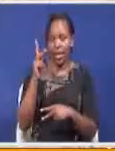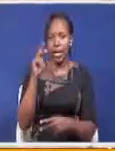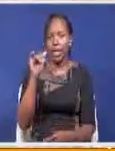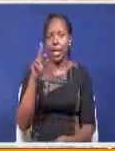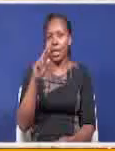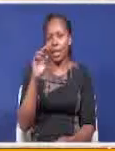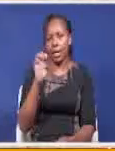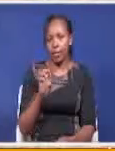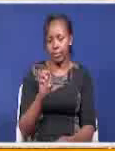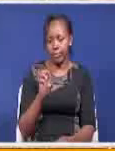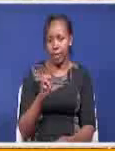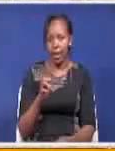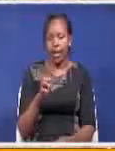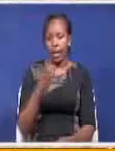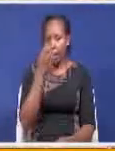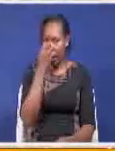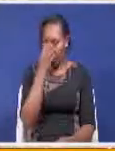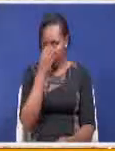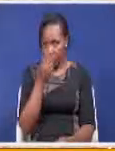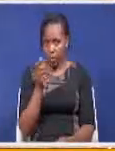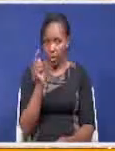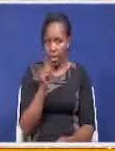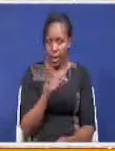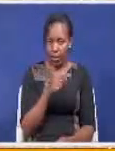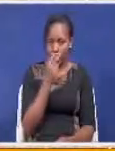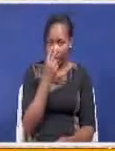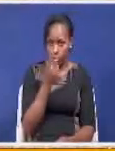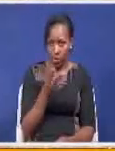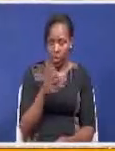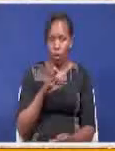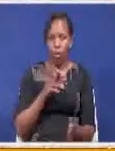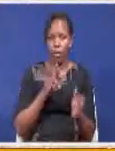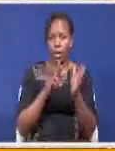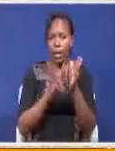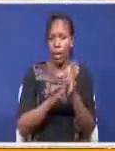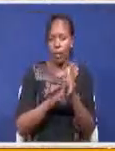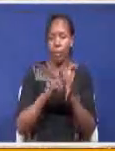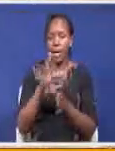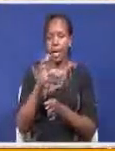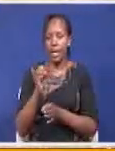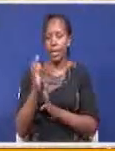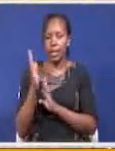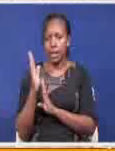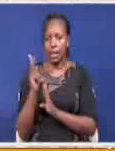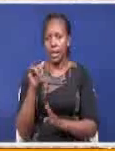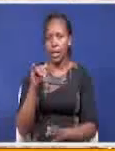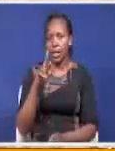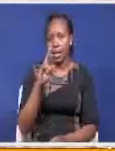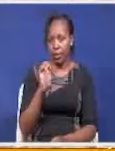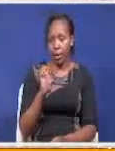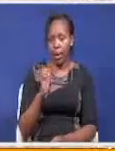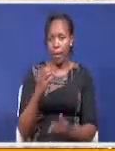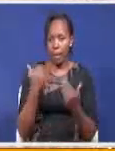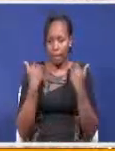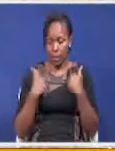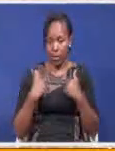araumire kuraka uma kayethera Mwindu na Bakindiki nyo tuchiarito na Kindiki